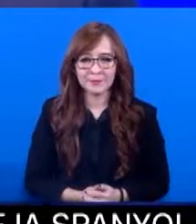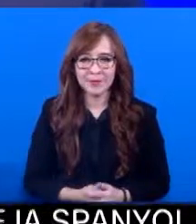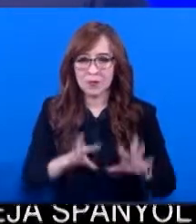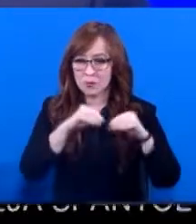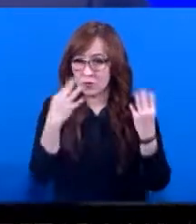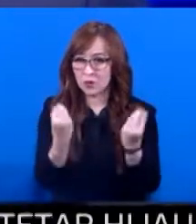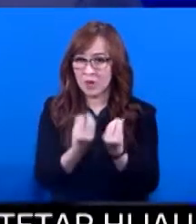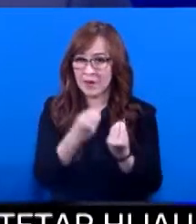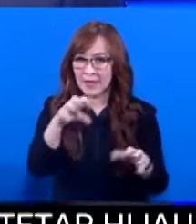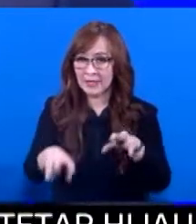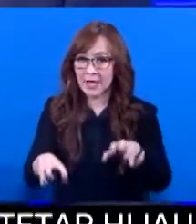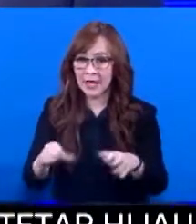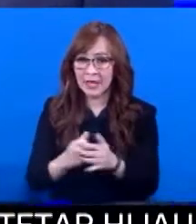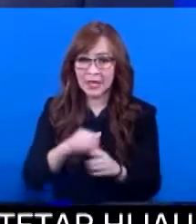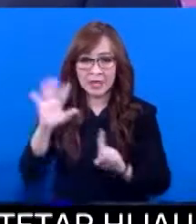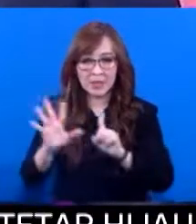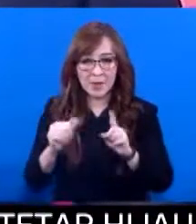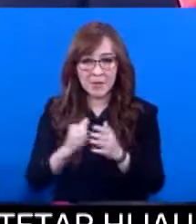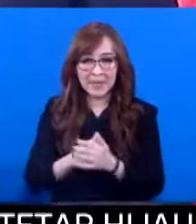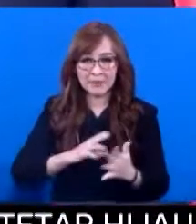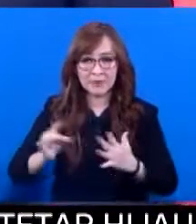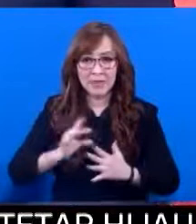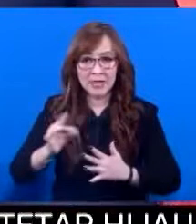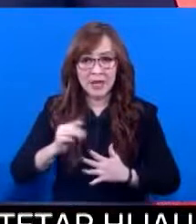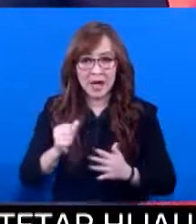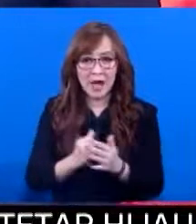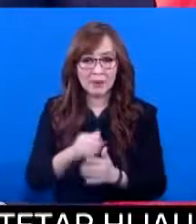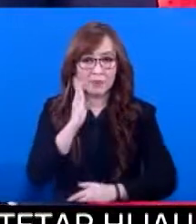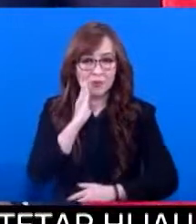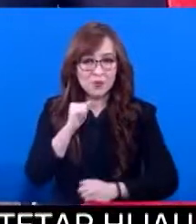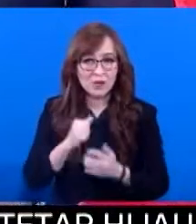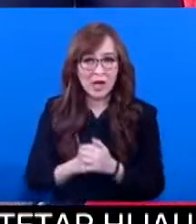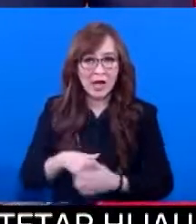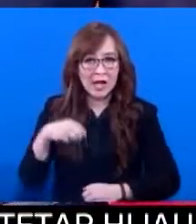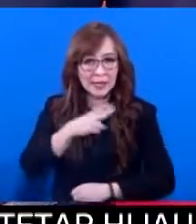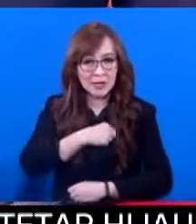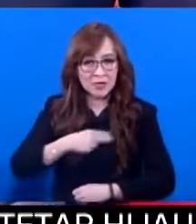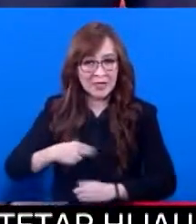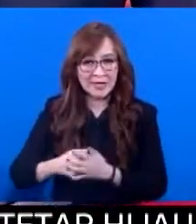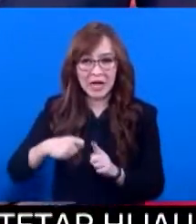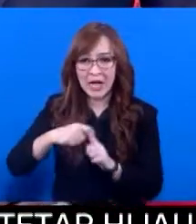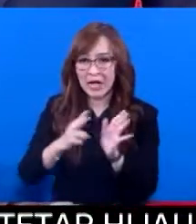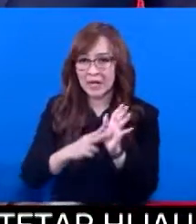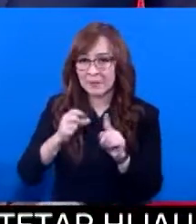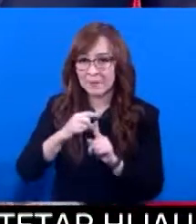Musyawarah Daerah ke-15 pemilihan Ketua DPD Komite Nasional Pemuda Indonesia atau KNPI Kalimantan Tengah